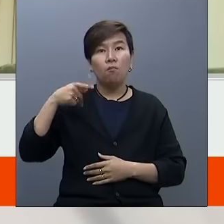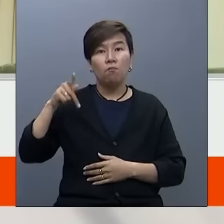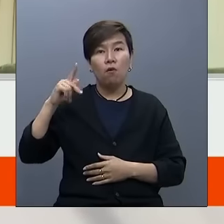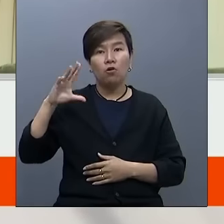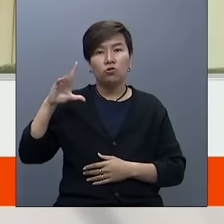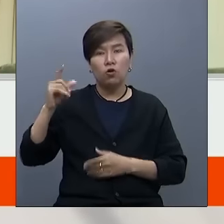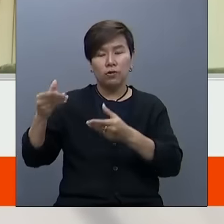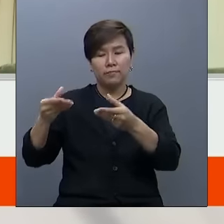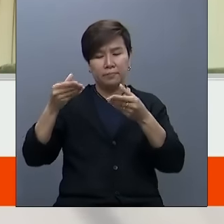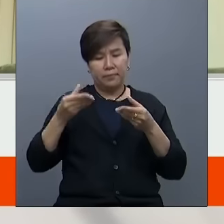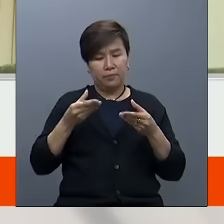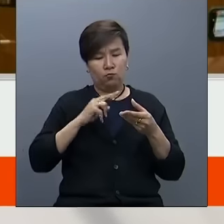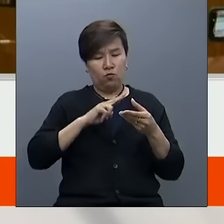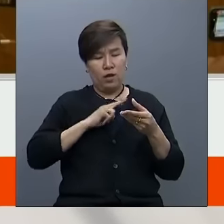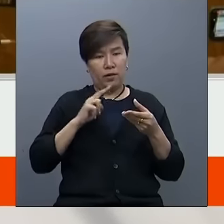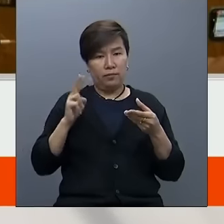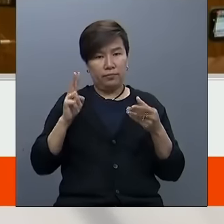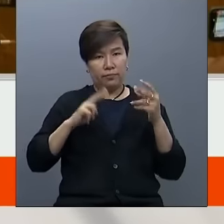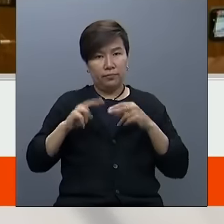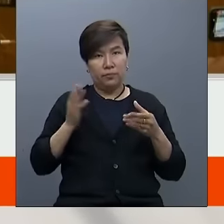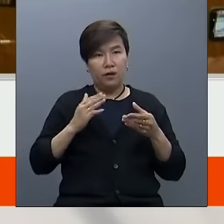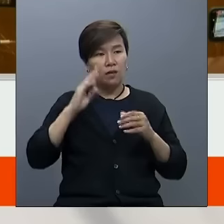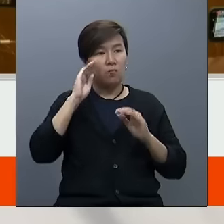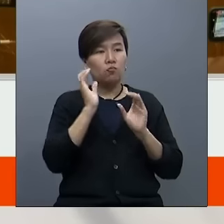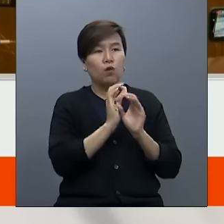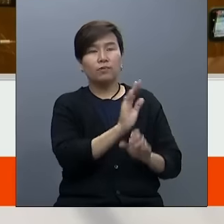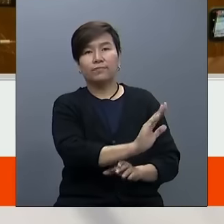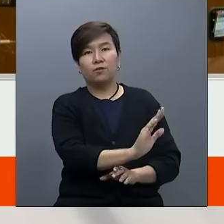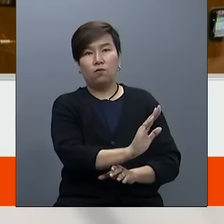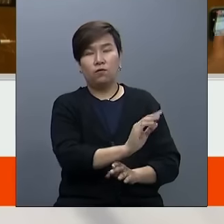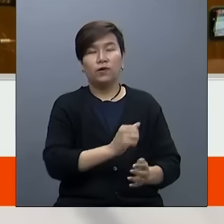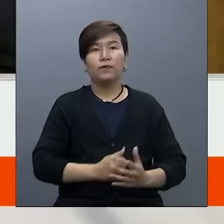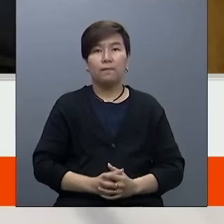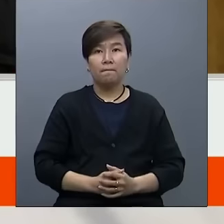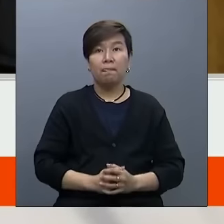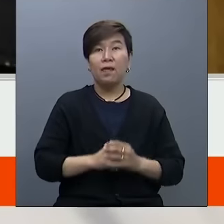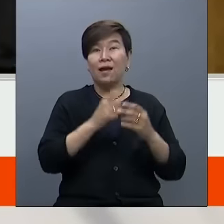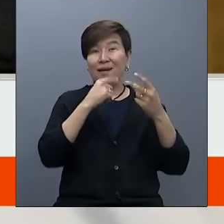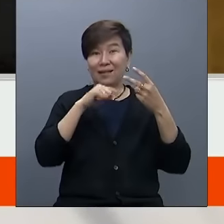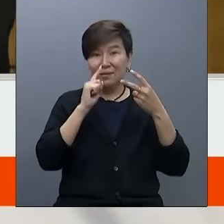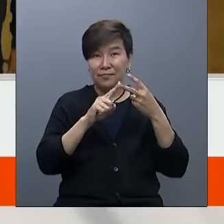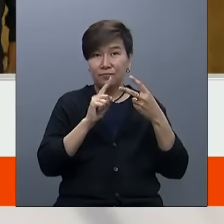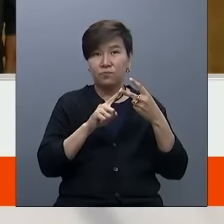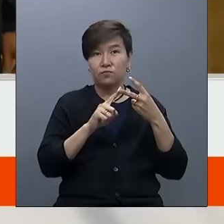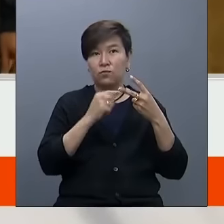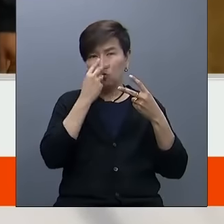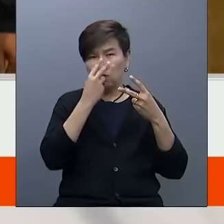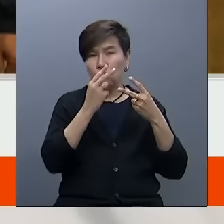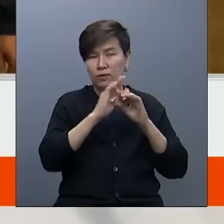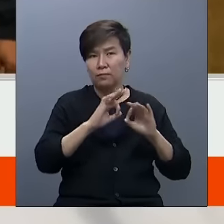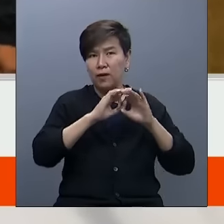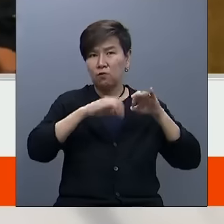ไว้ไต่สวนเองไม่ให้พนักงานสอบสวนตำรวจทำก็ได้ ค่ะ แต่ที่นี้คดีที่สองเนี่ยถ้าข้อเท็จจริงมันต้องชัดเจนว่